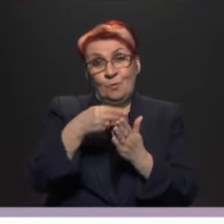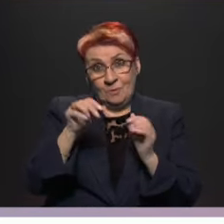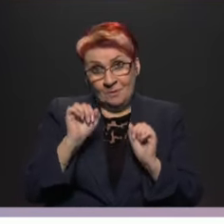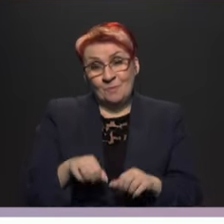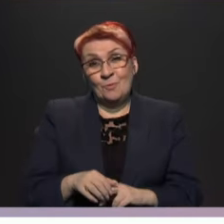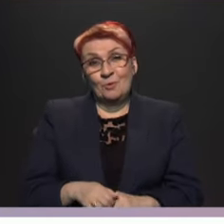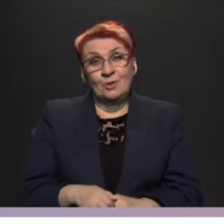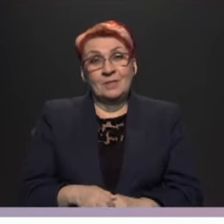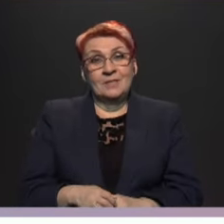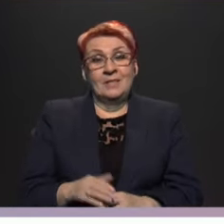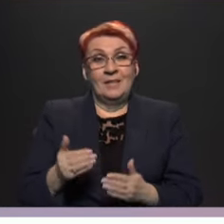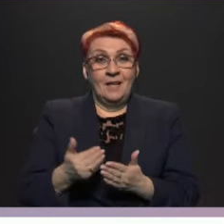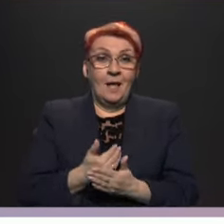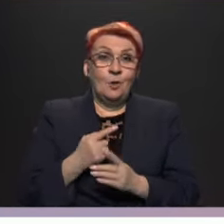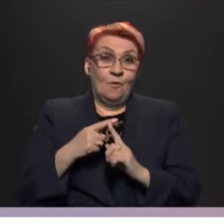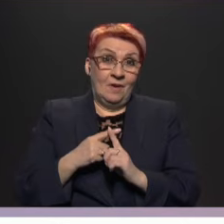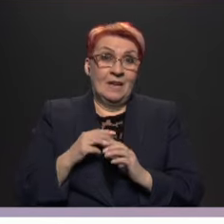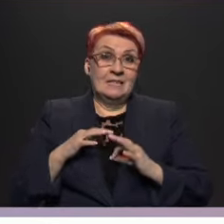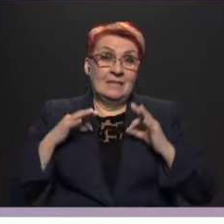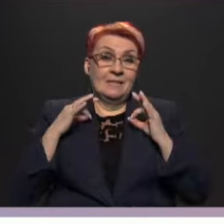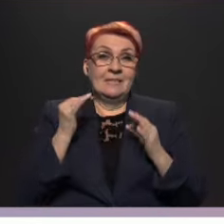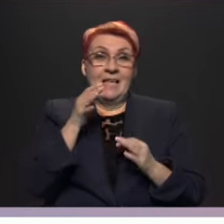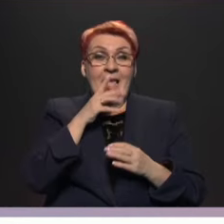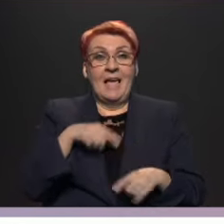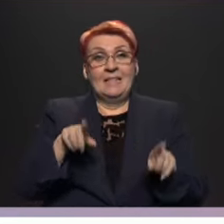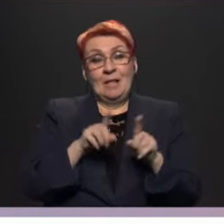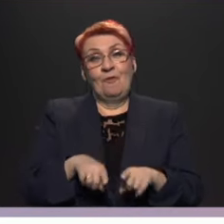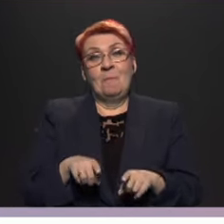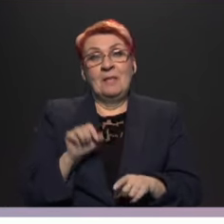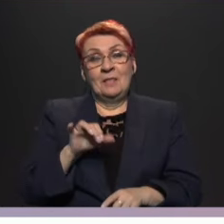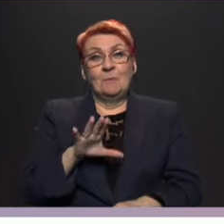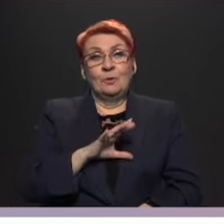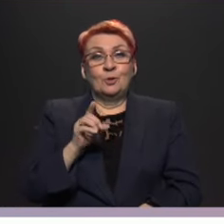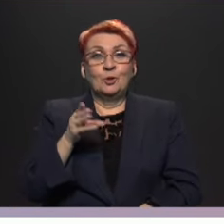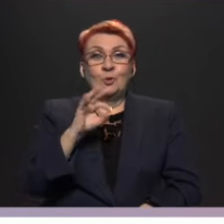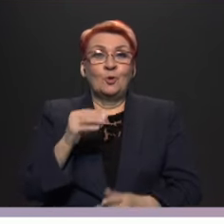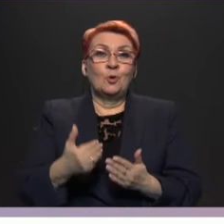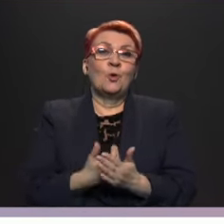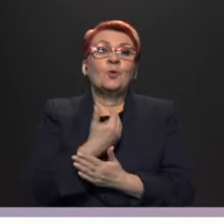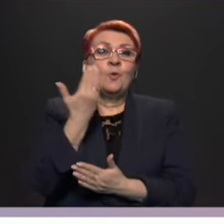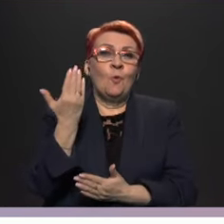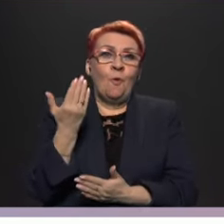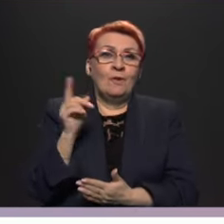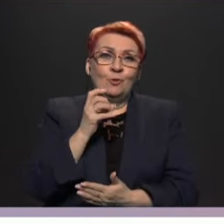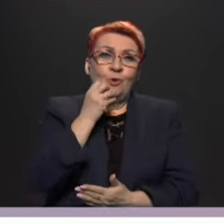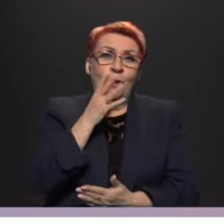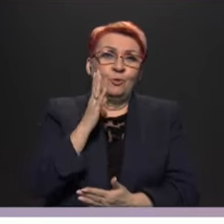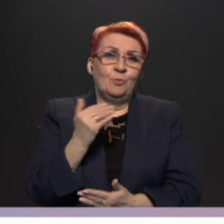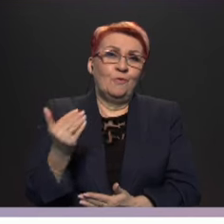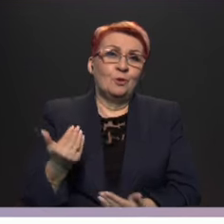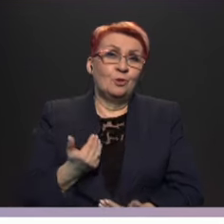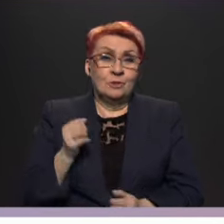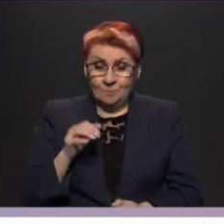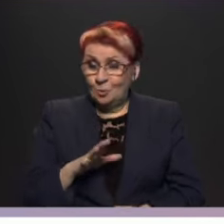благодаря тому, что наденете новую крестику и одновременно и как-то что-то новое привнесете хорошее в свою